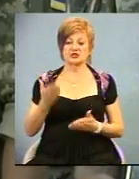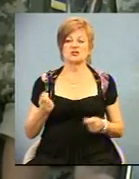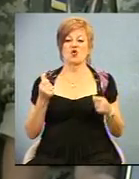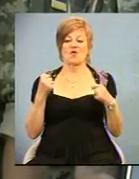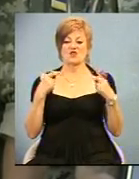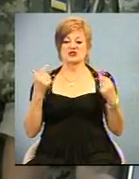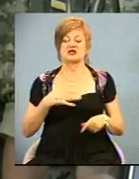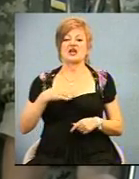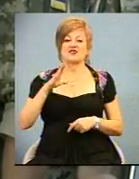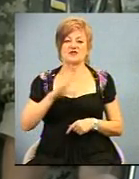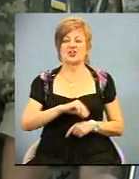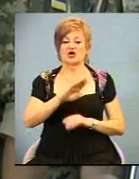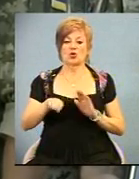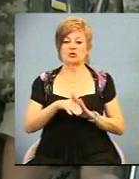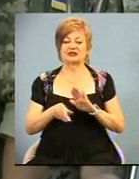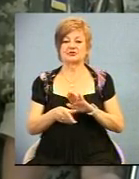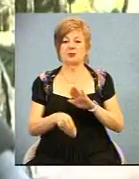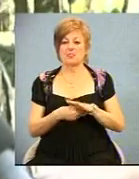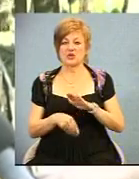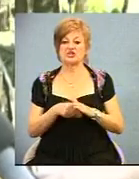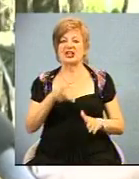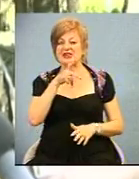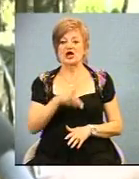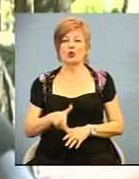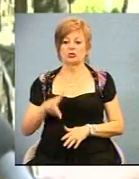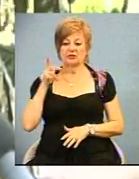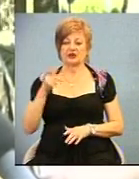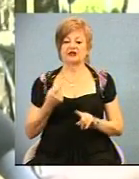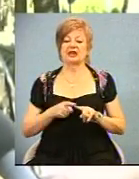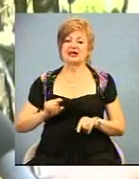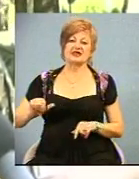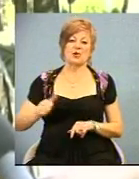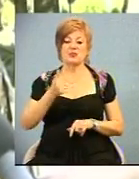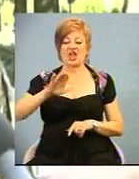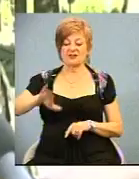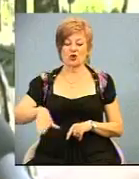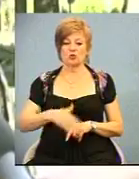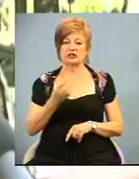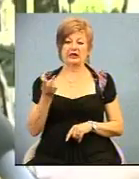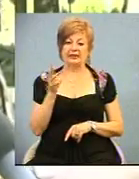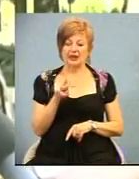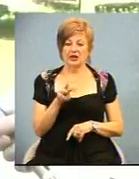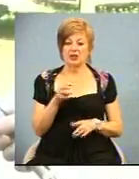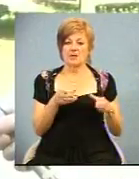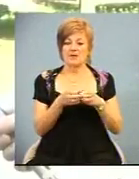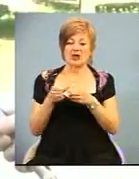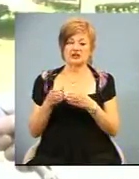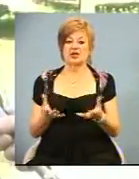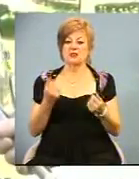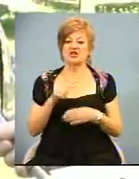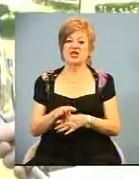Офіцер загинув від уламку міни 3 роки тому. Це перший котел. 2 батареї приймали участь в боях.